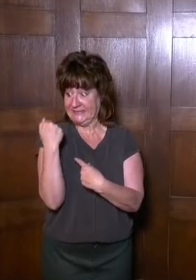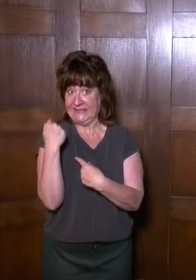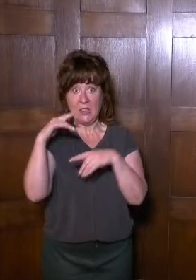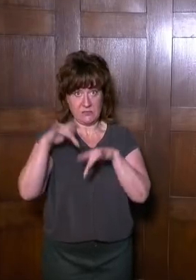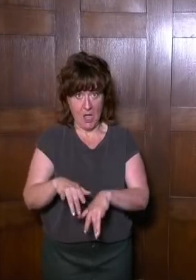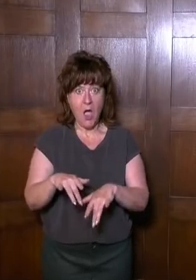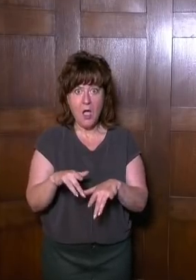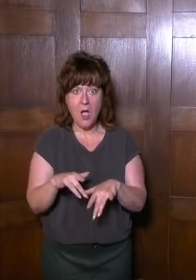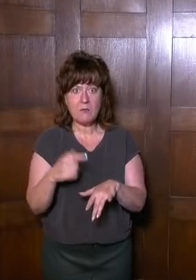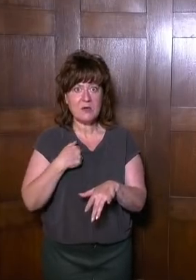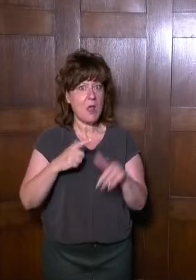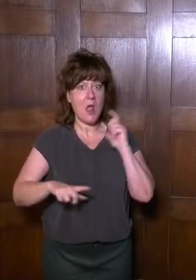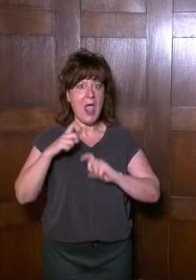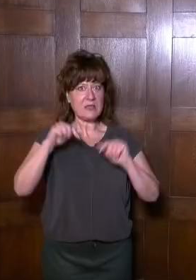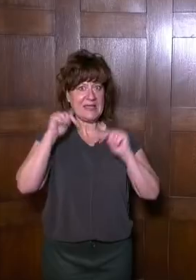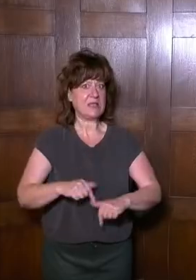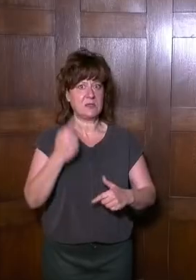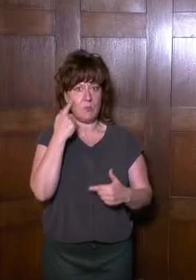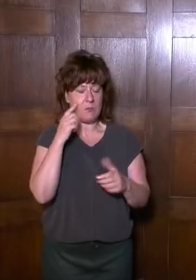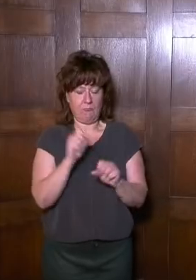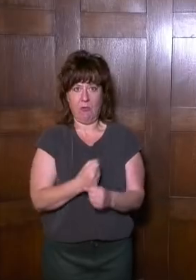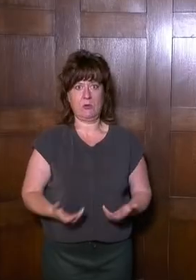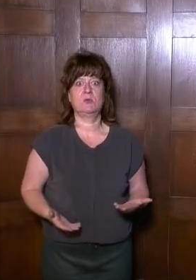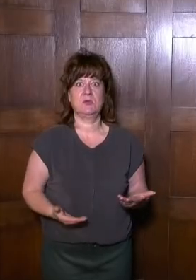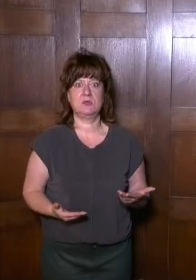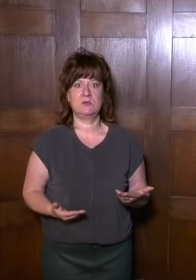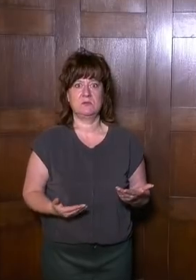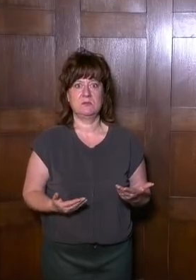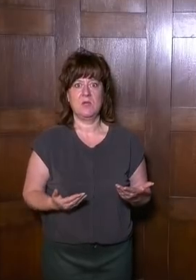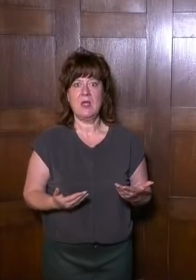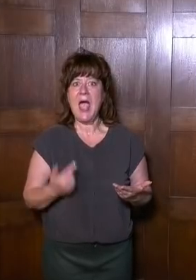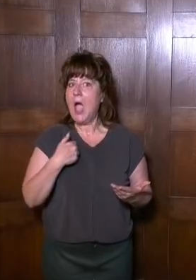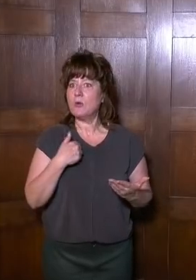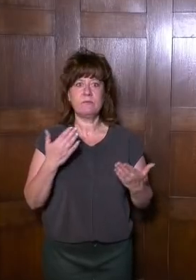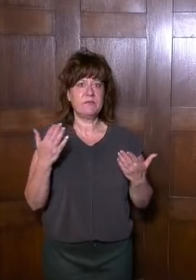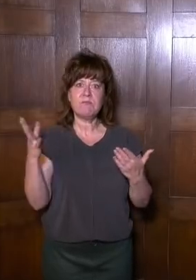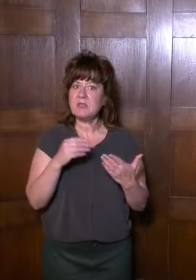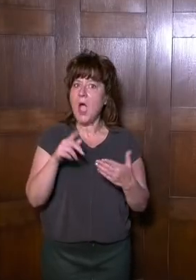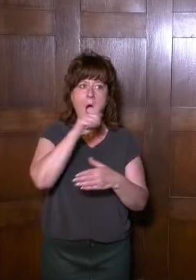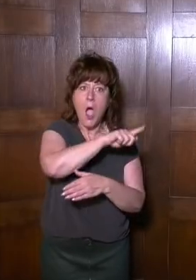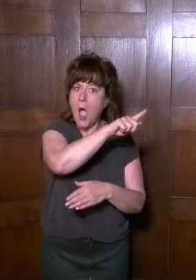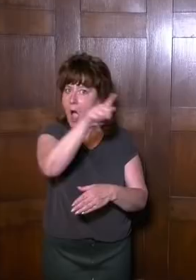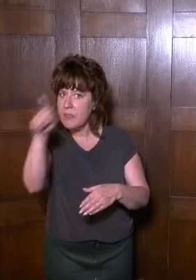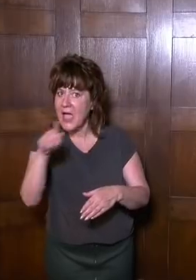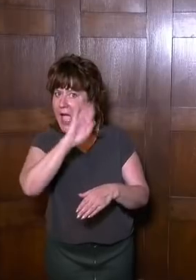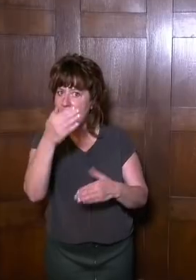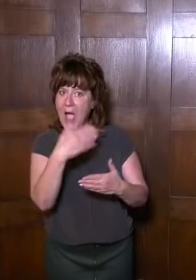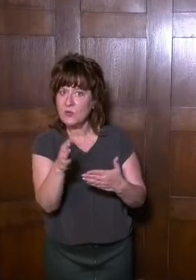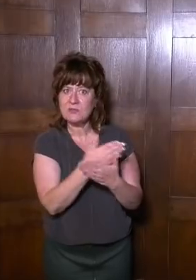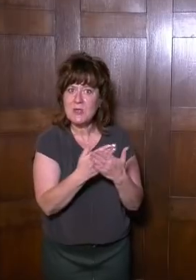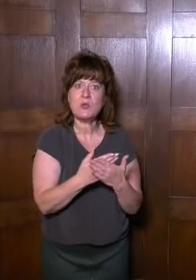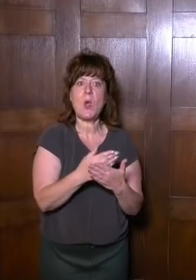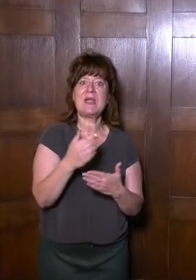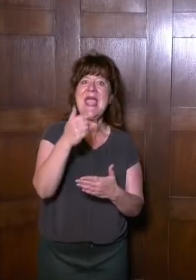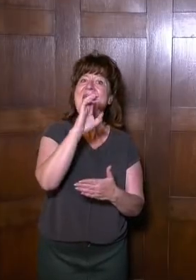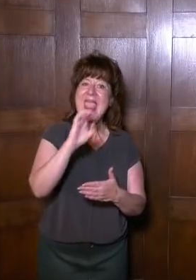habe gesagt, es geht leider jetzt zum Zeitpunkt jetzt nicht. Wir sind da mit Vorreitern, die ganz viele Auszubildenden haben. Eberhard Dreffel in Kesselsdorf,